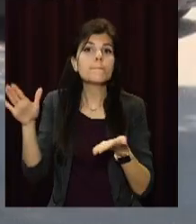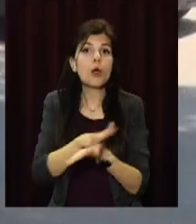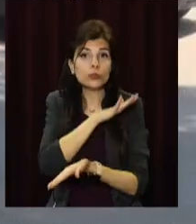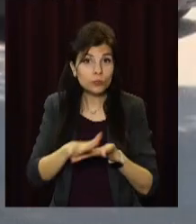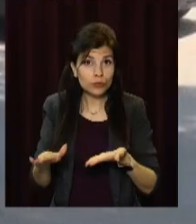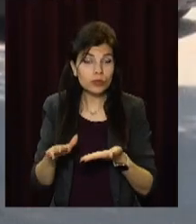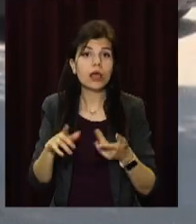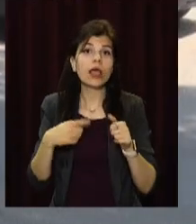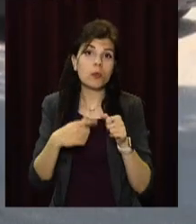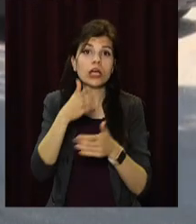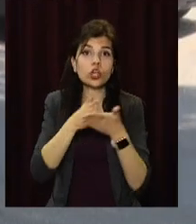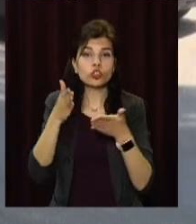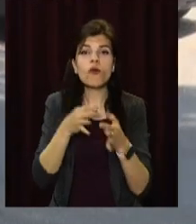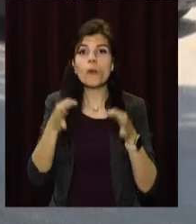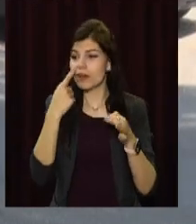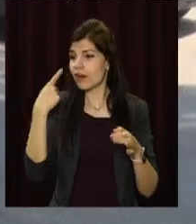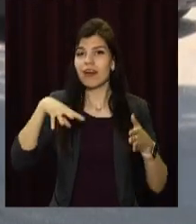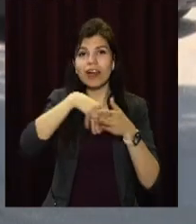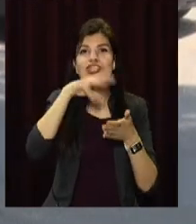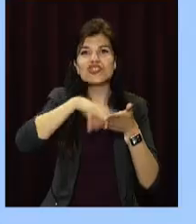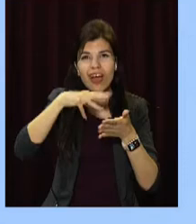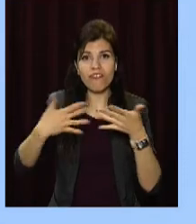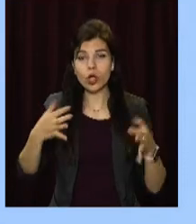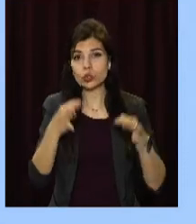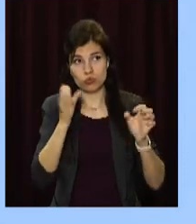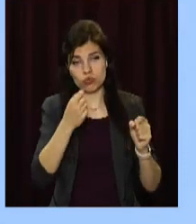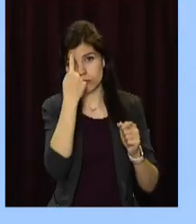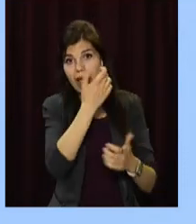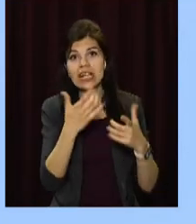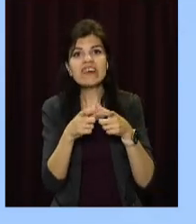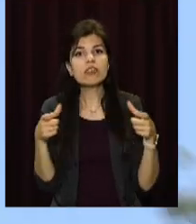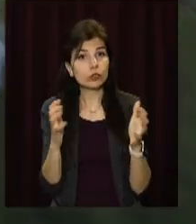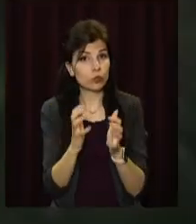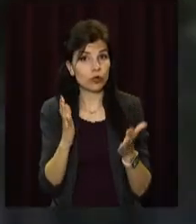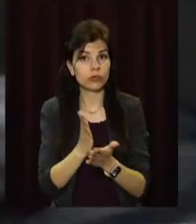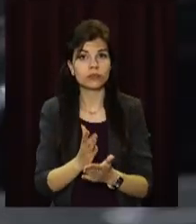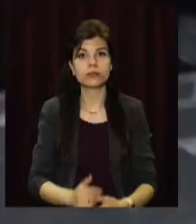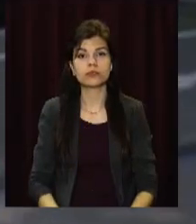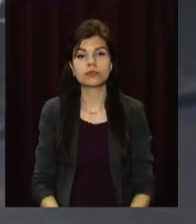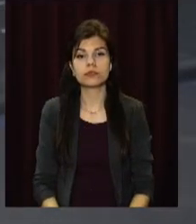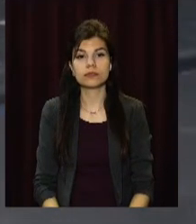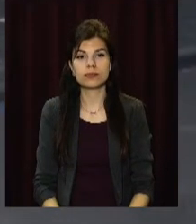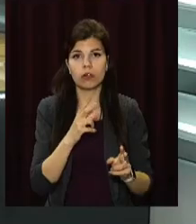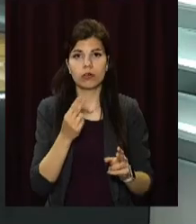безкоштовно або ж скасувати в суді попередні оплати та штрафи, якщо зберегли квитанції.